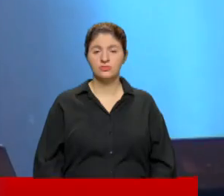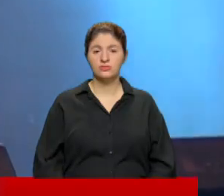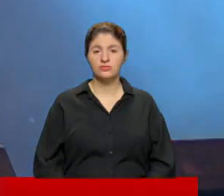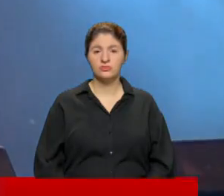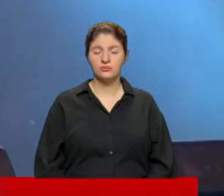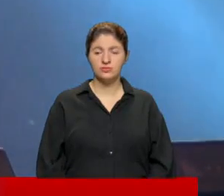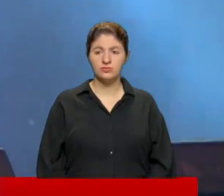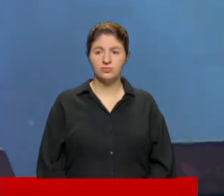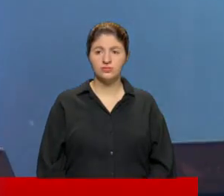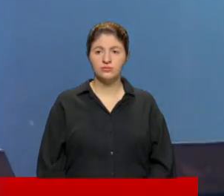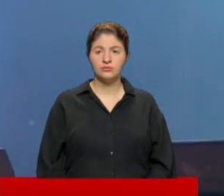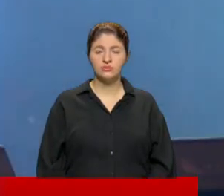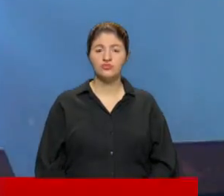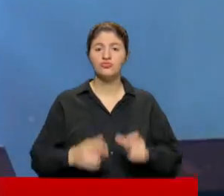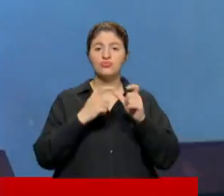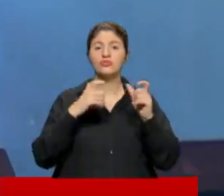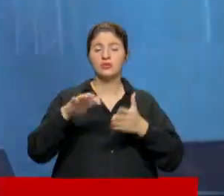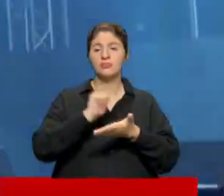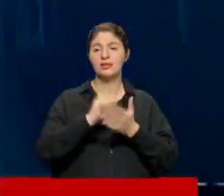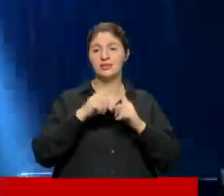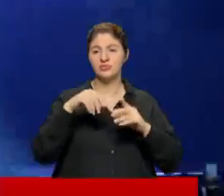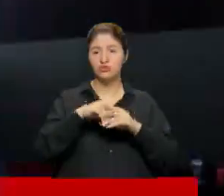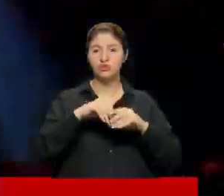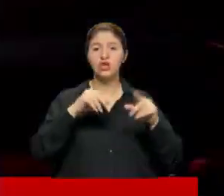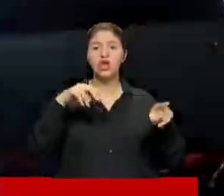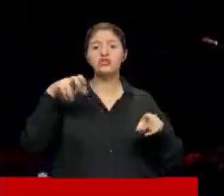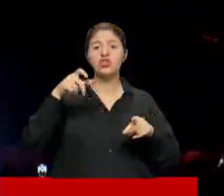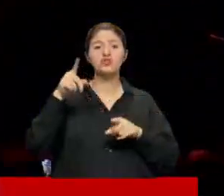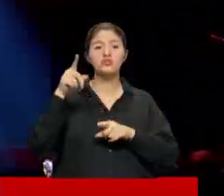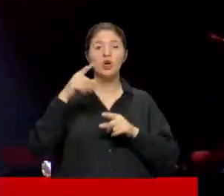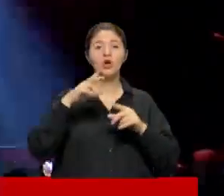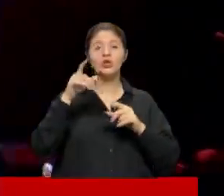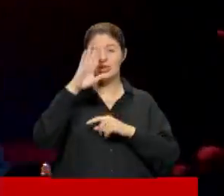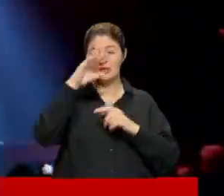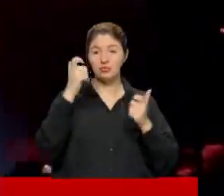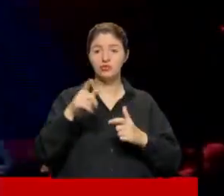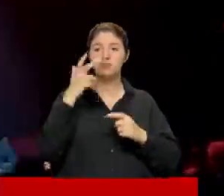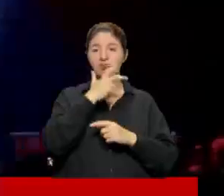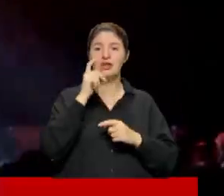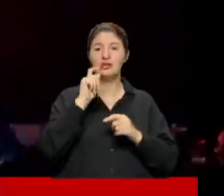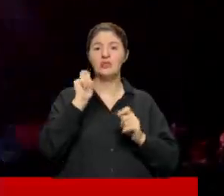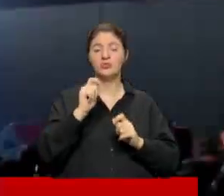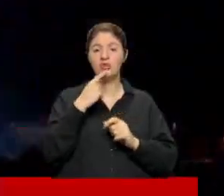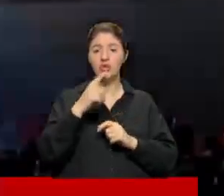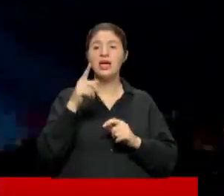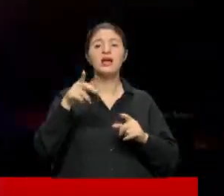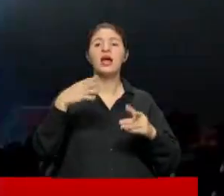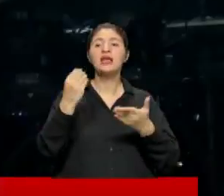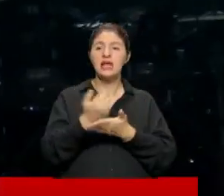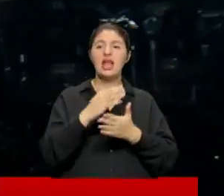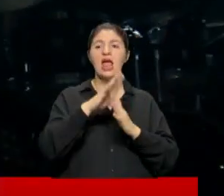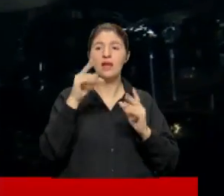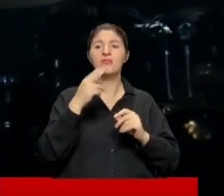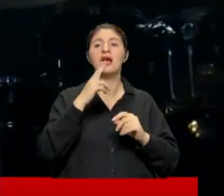yine senden sosyal medya hesabından Kuruçeşme'de konser vereceğini duyurdu Levent tüm gelirin Onur Şener'in kızının eğitim